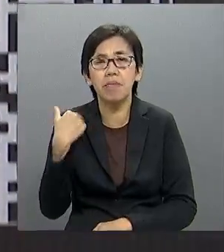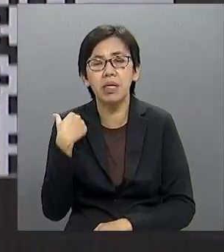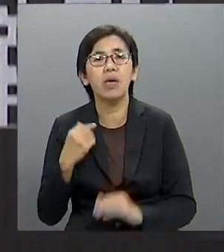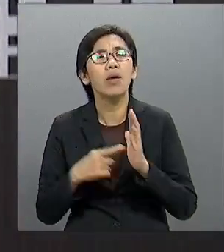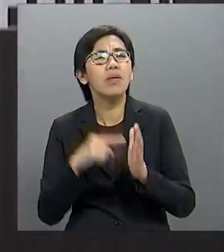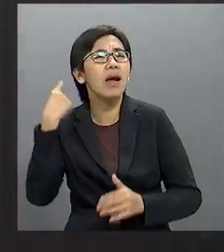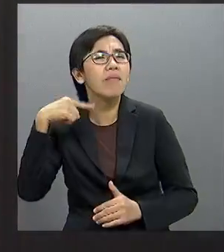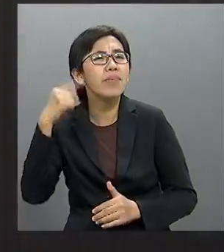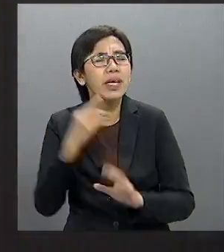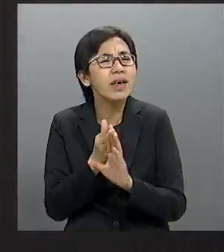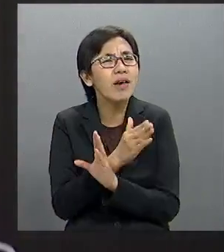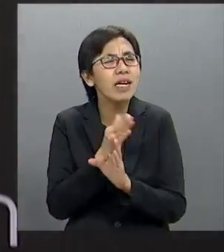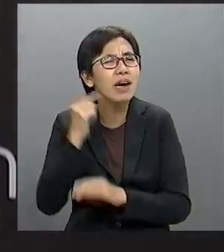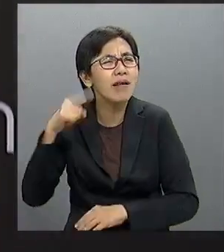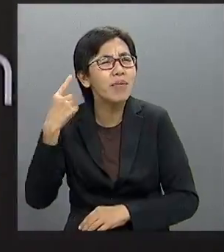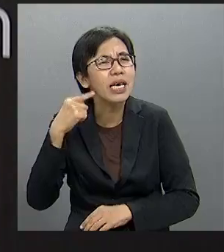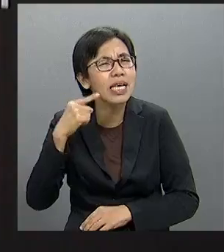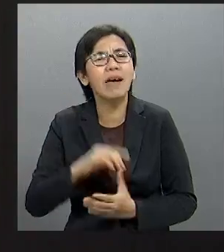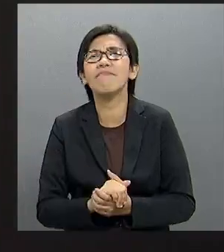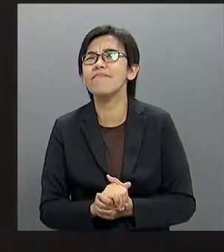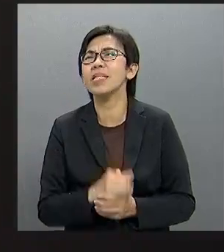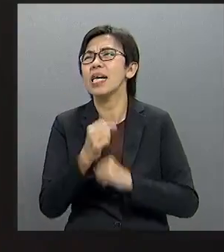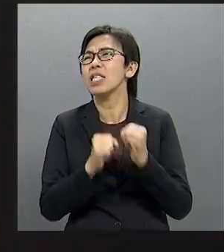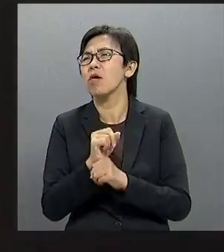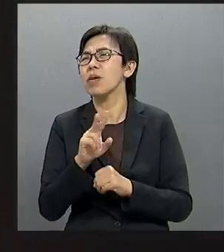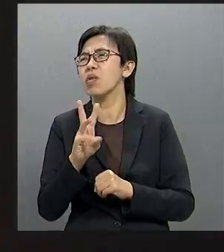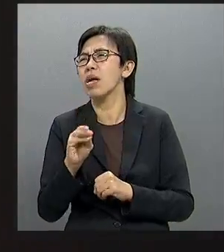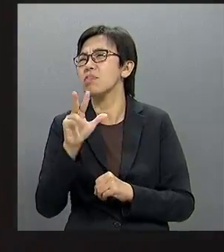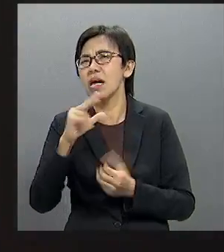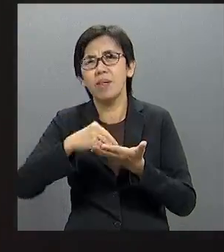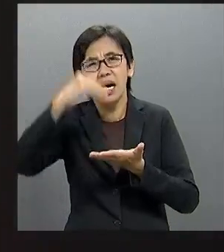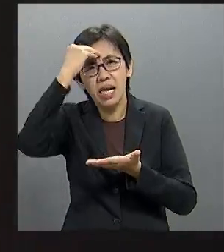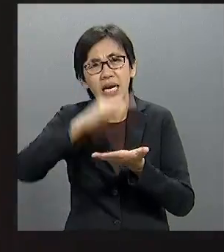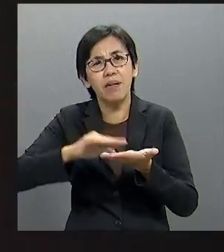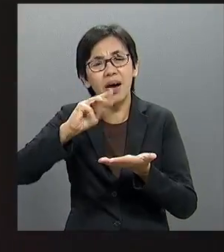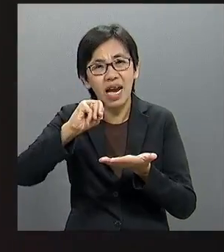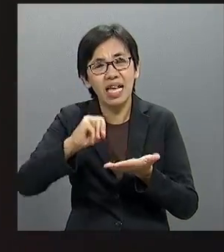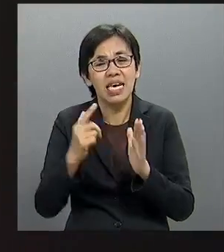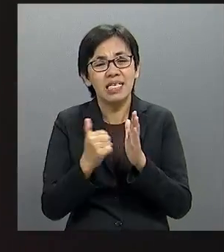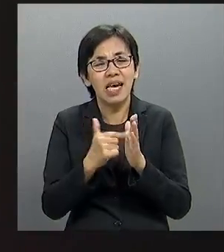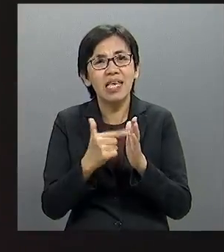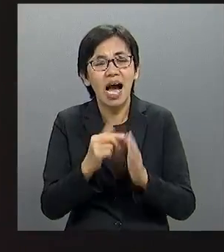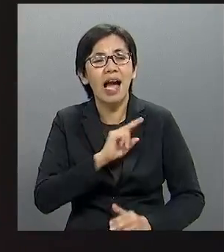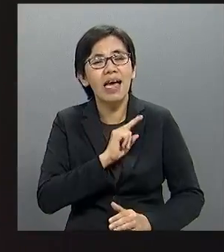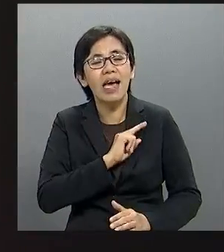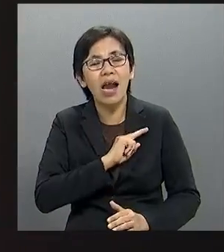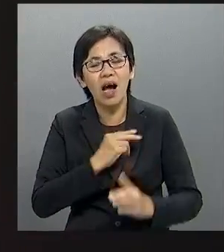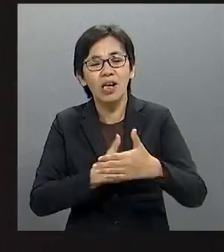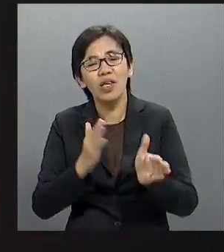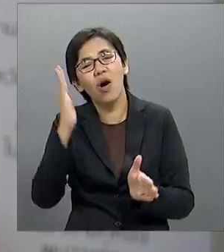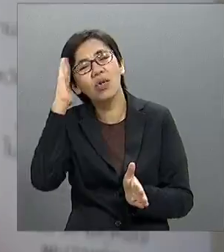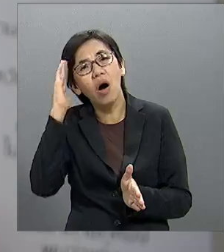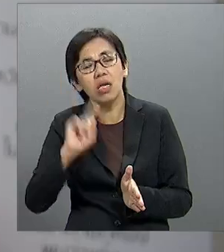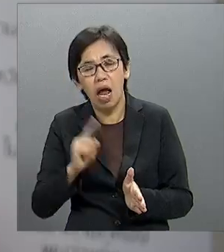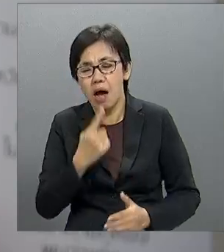เร็วๆนี้ค่ะเมื่อต้นปีหน้าปี 63มีน้ำร้องนักศึกษาที่ใช้ยาเองอยู่ในหอพักแล้วก็มีอาการตกเลือด